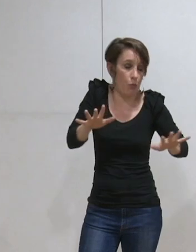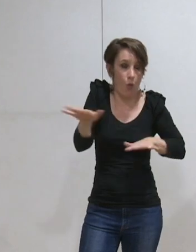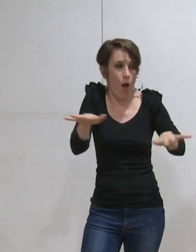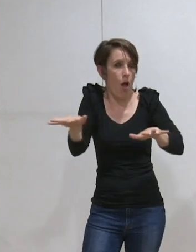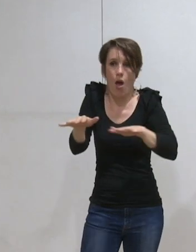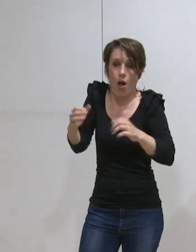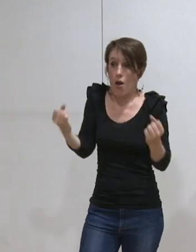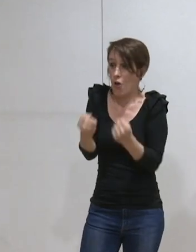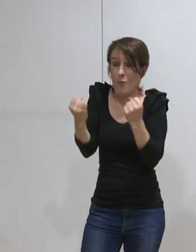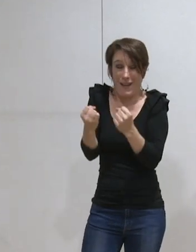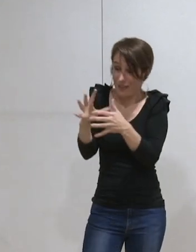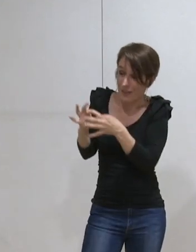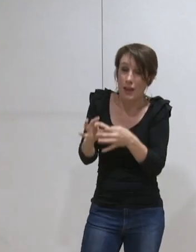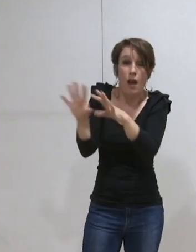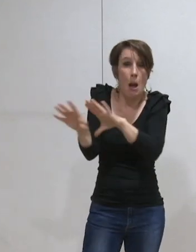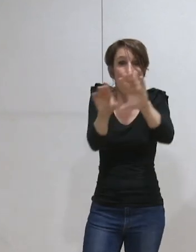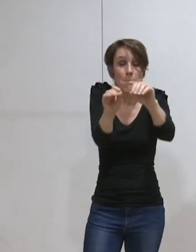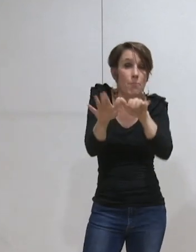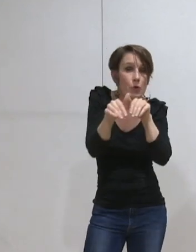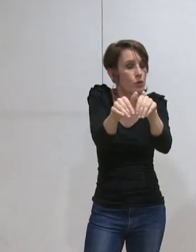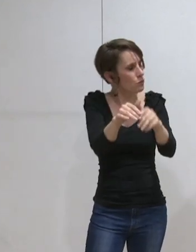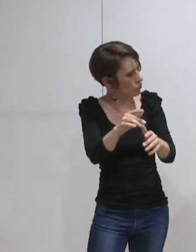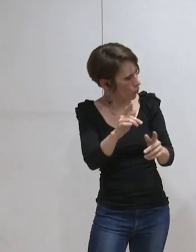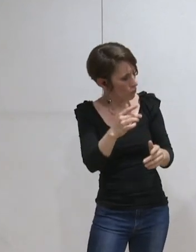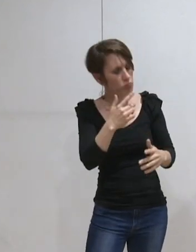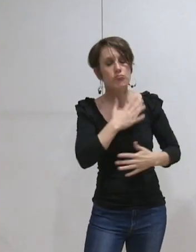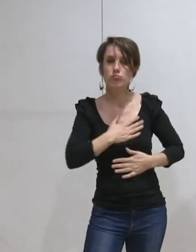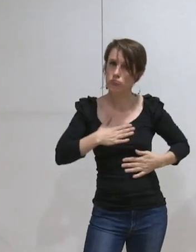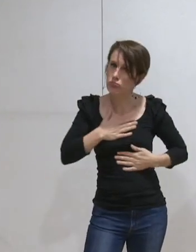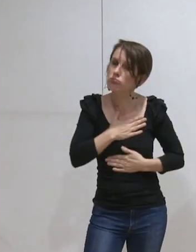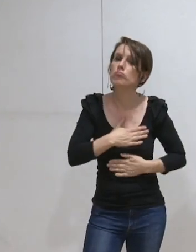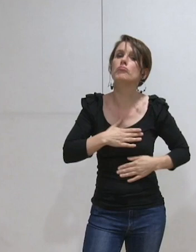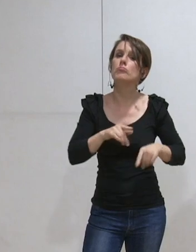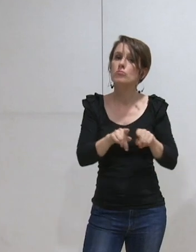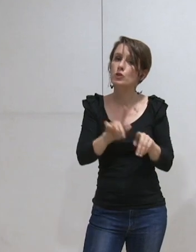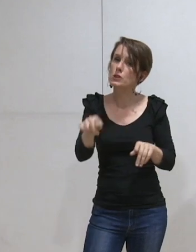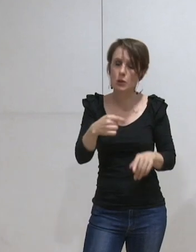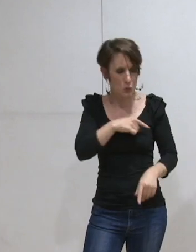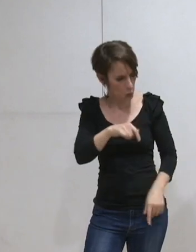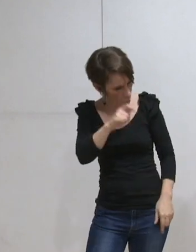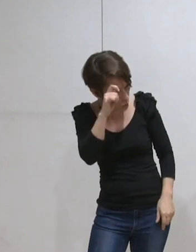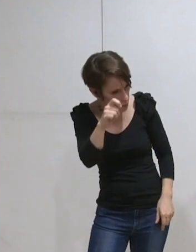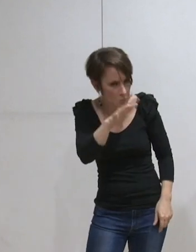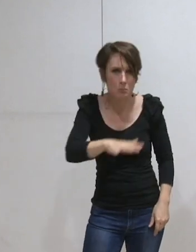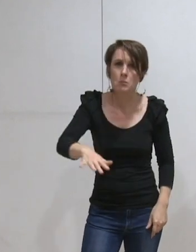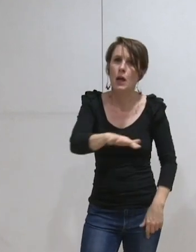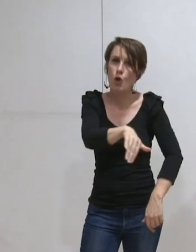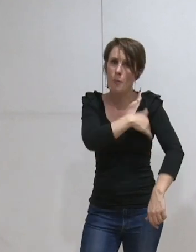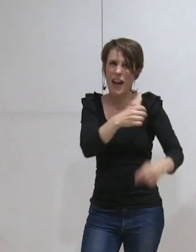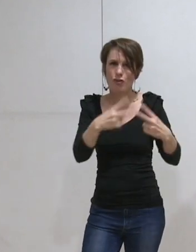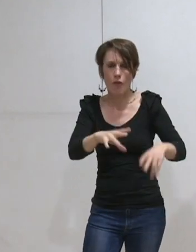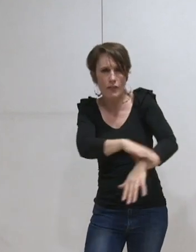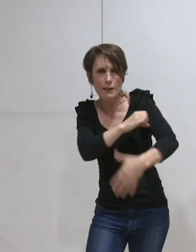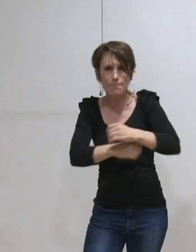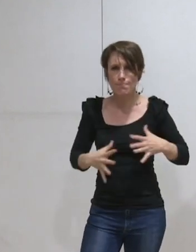les activités perdurent nous nous en félicit et nous remercions aussi tous les agents de la ville qui se sont